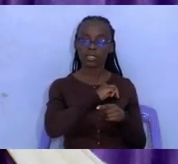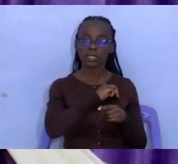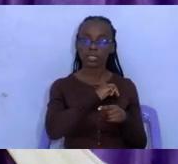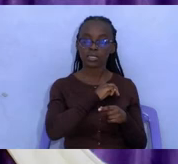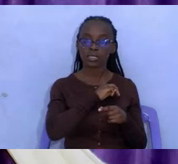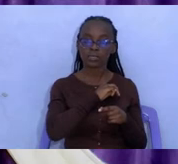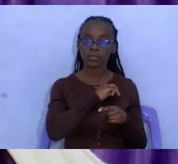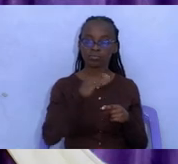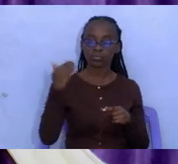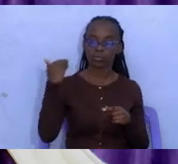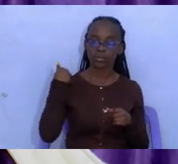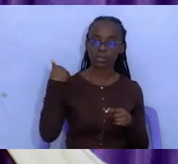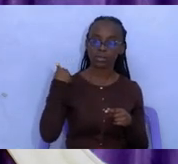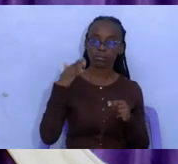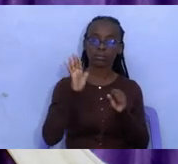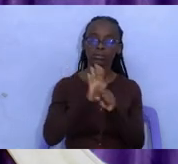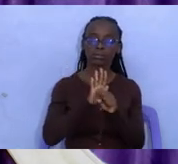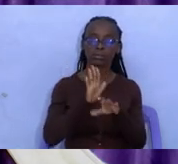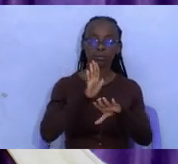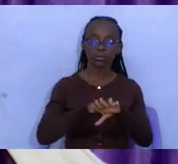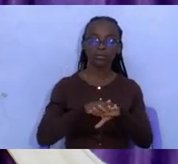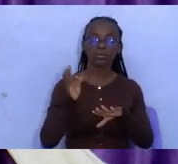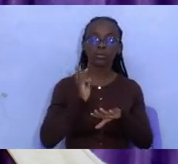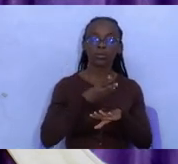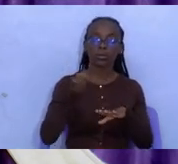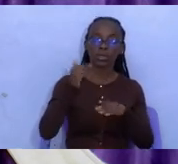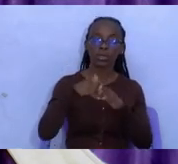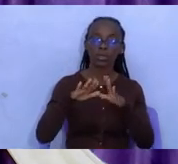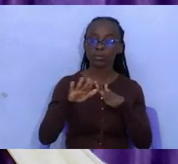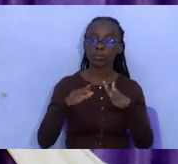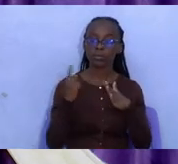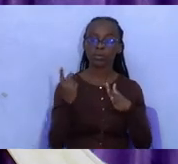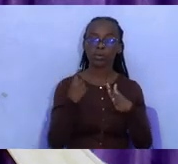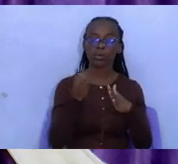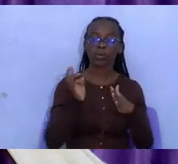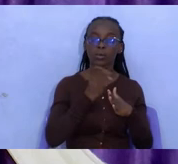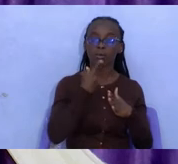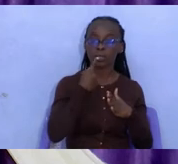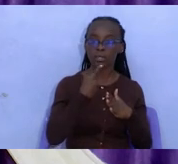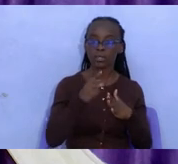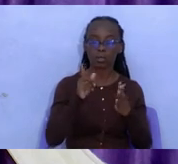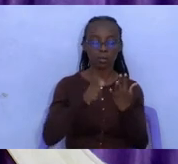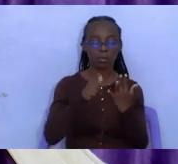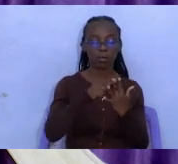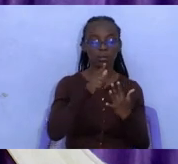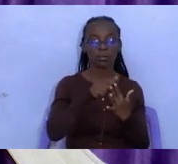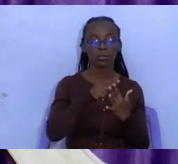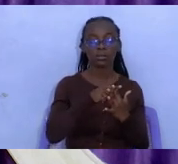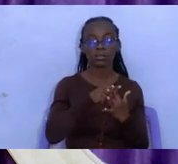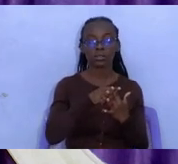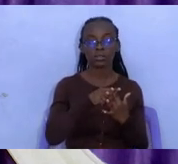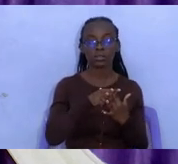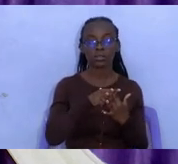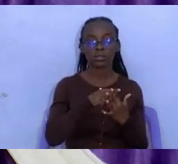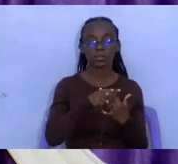Wanakuangaisha. Yaani mtu wa Mungu ni vizuri kufika mahali useme uhesabu gharama. Yesu Kristo alisema iko mtu mwenye anaweza anza kitu